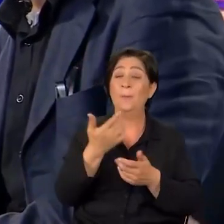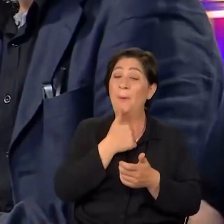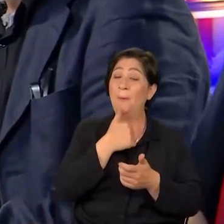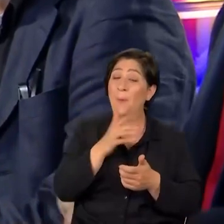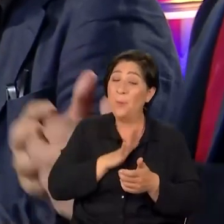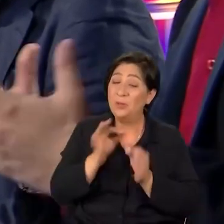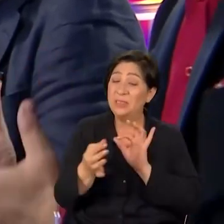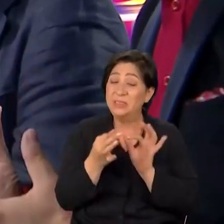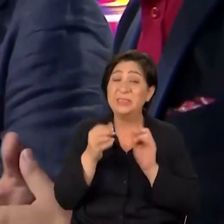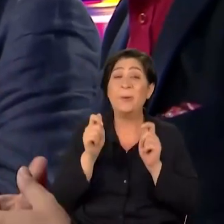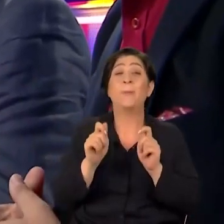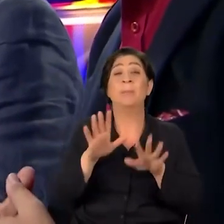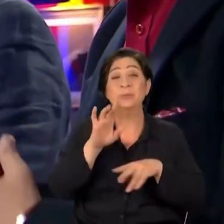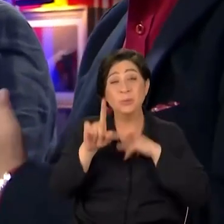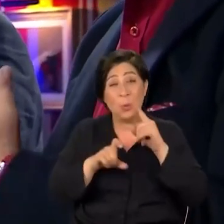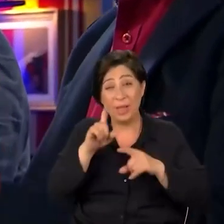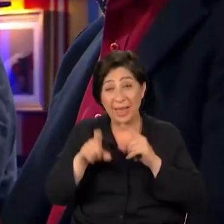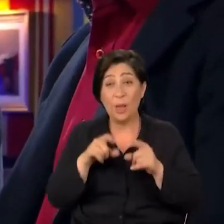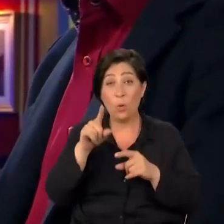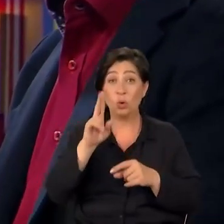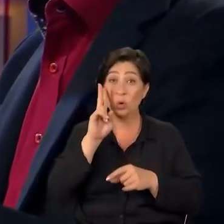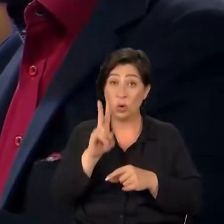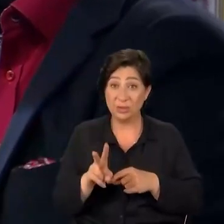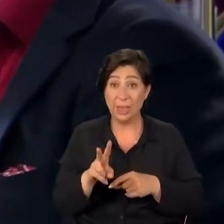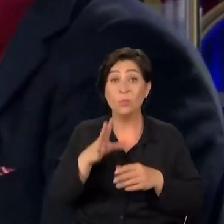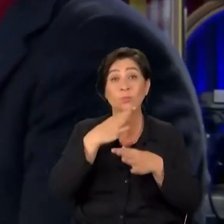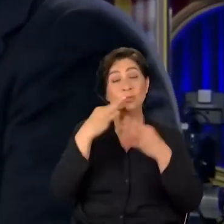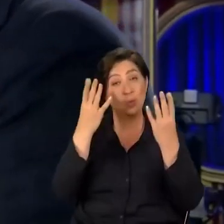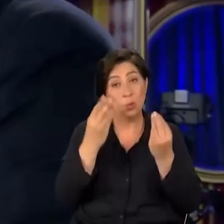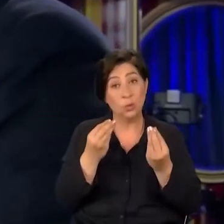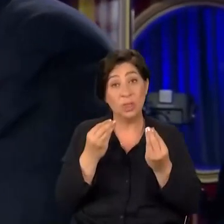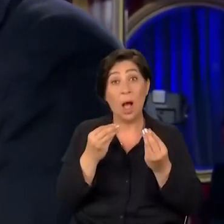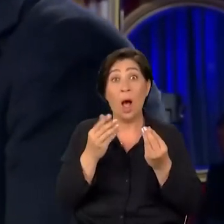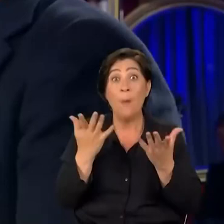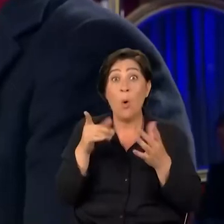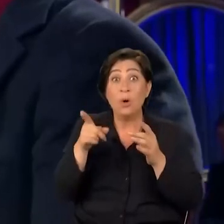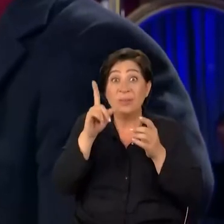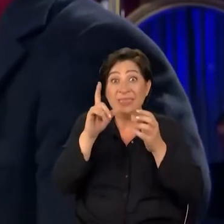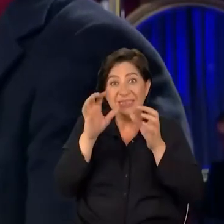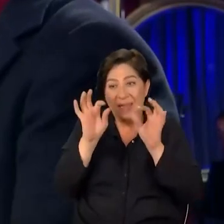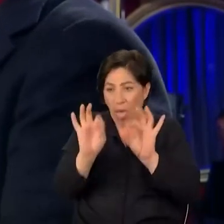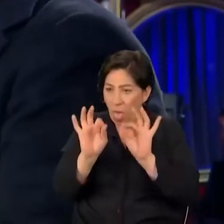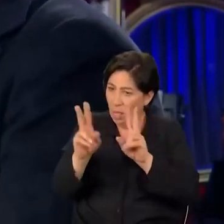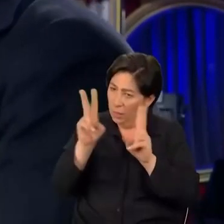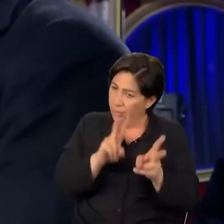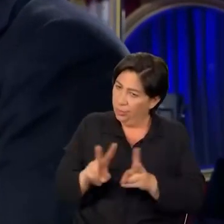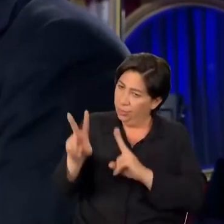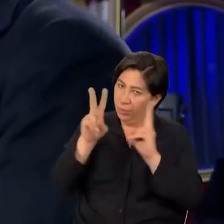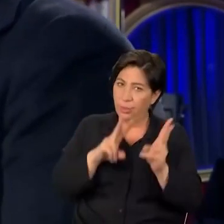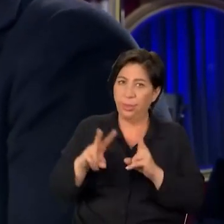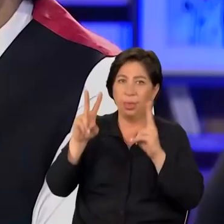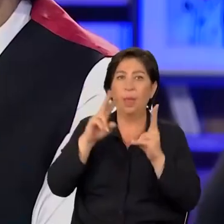niye onunla bir baba oğlu ilişkisi kuramadığını sorgularken onu görürsek de mutlu oluyoruz. Fakat eğer orada takılı